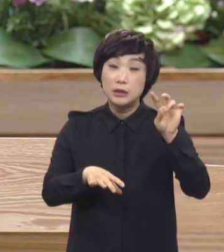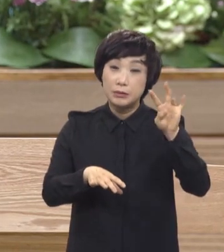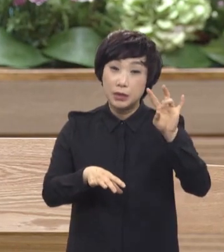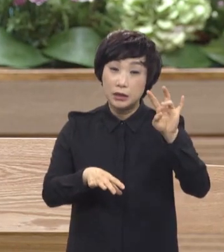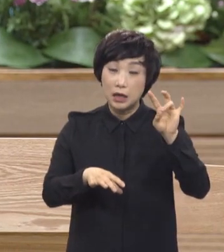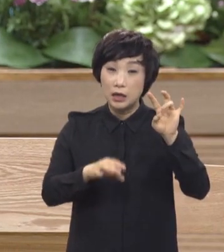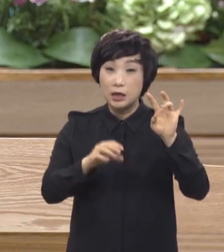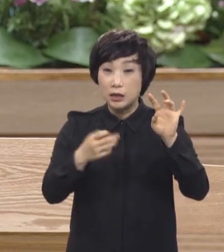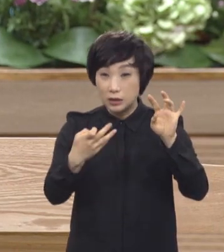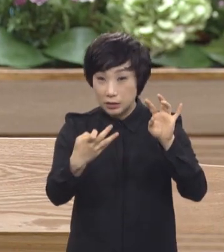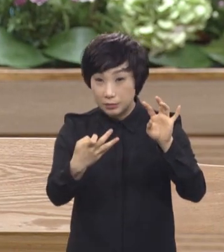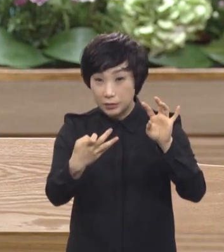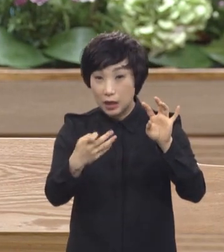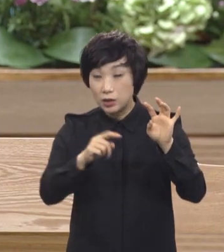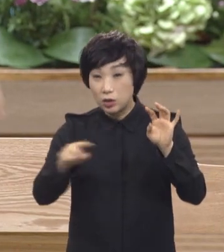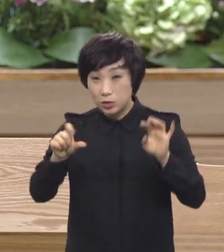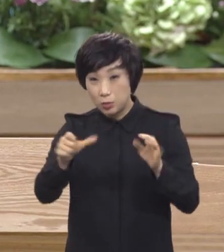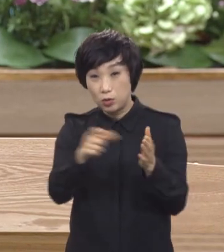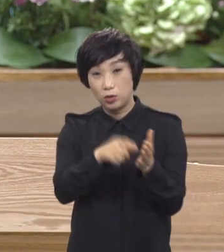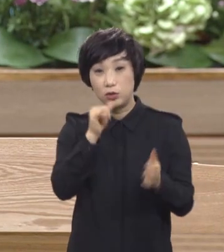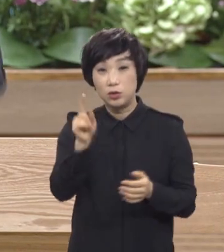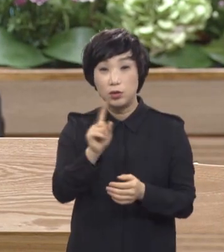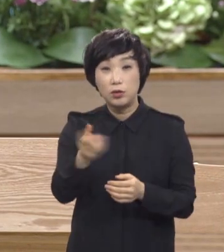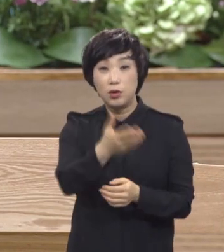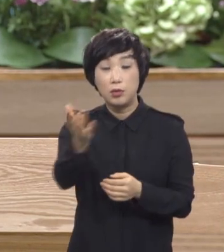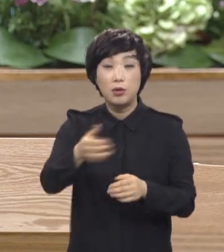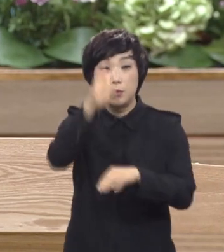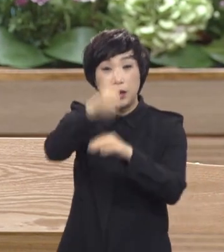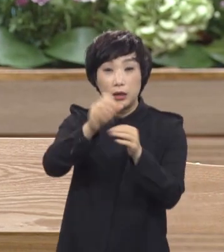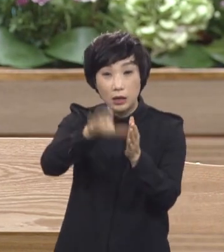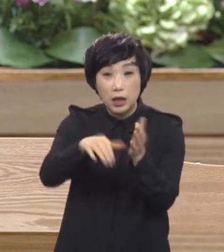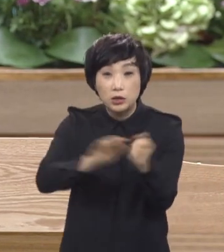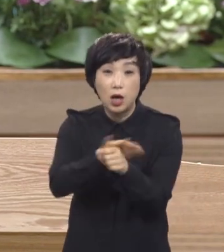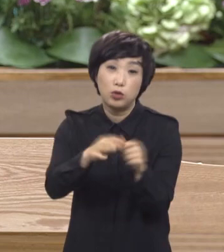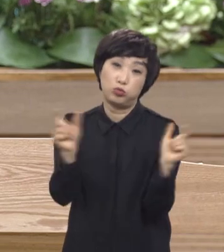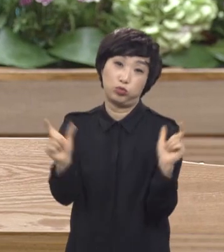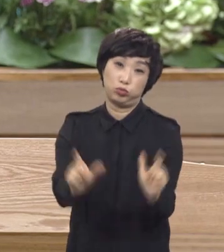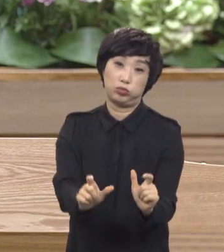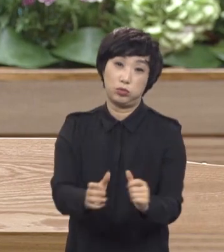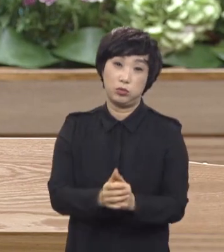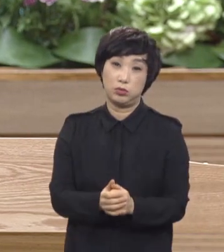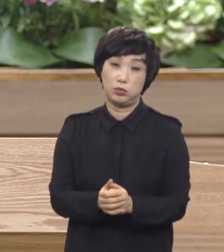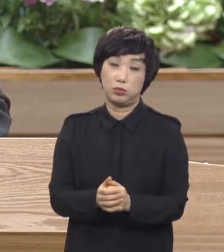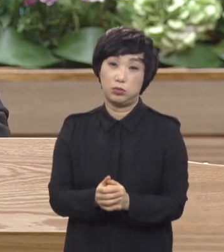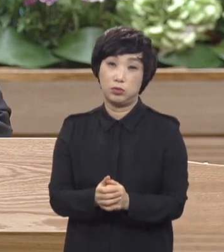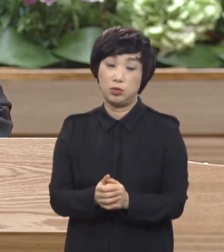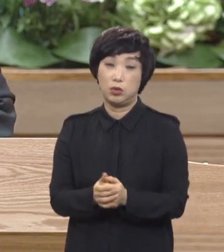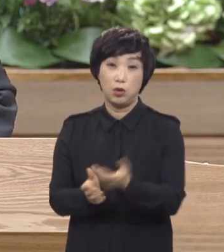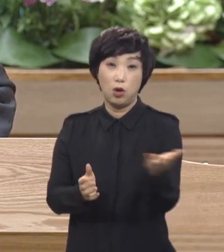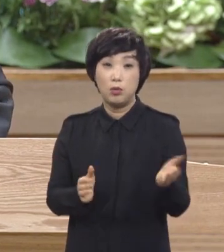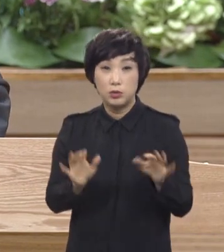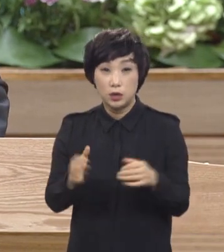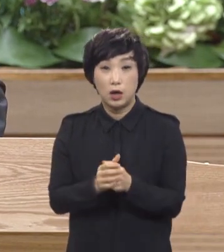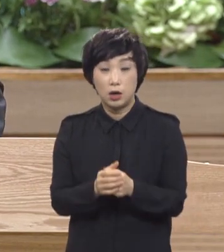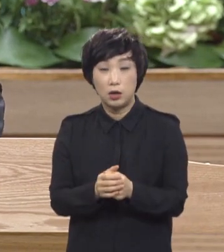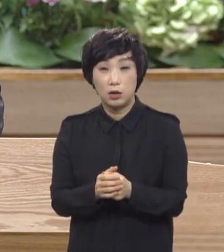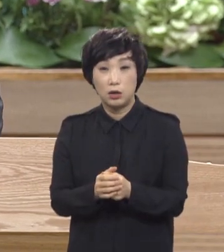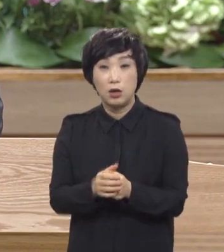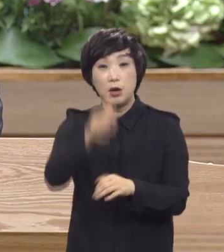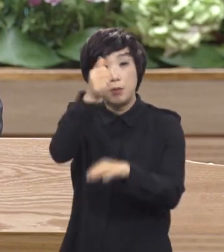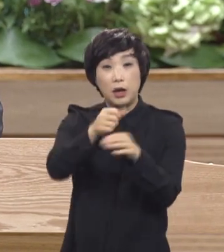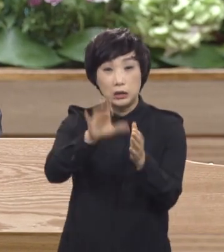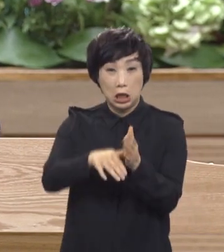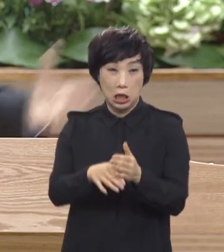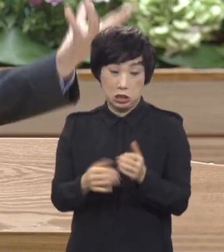14절 15절을 소문 마지막 때는 사랑이 식어진다 마지막 때는 아주 이기주의가